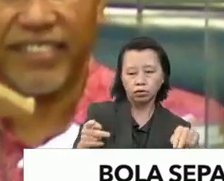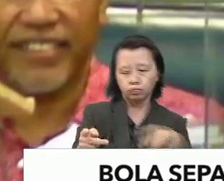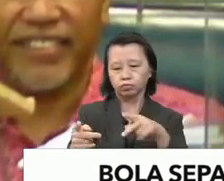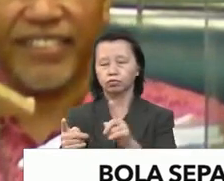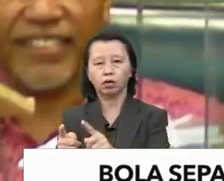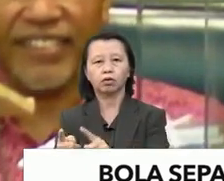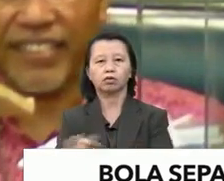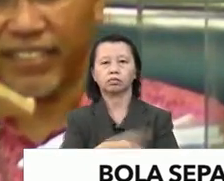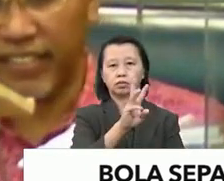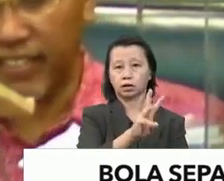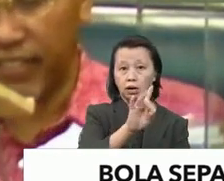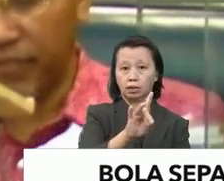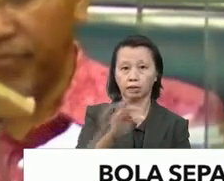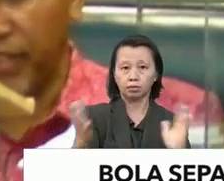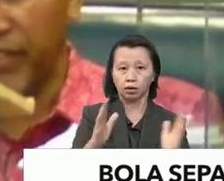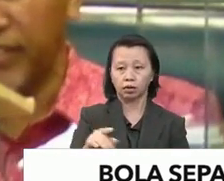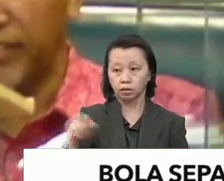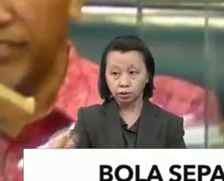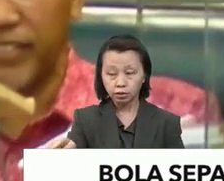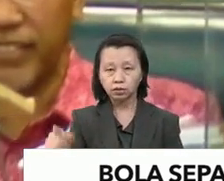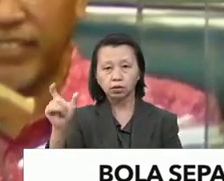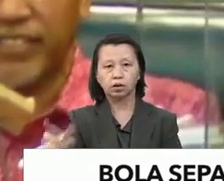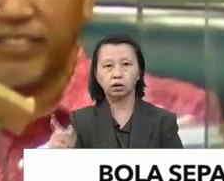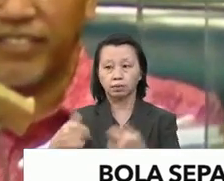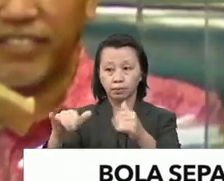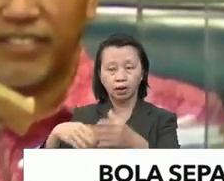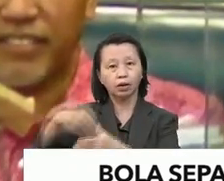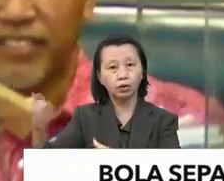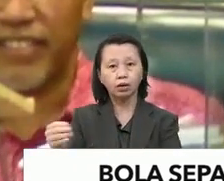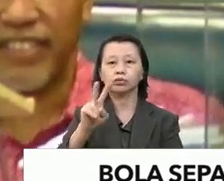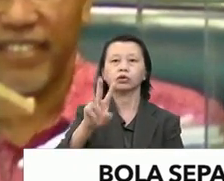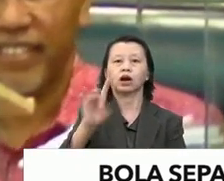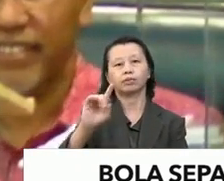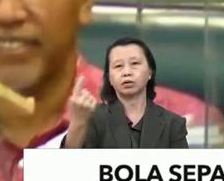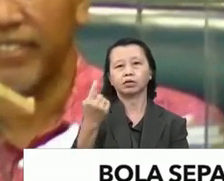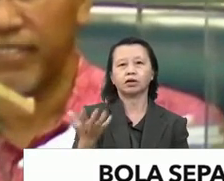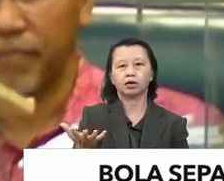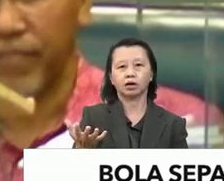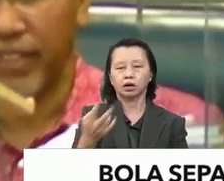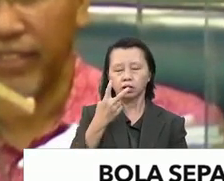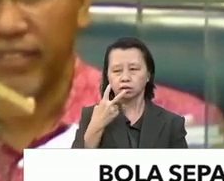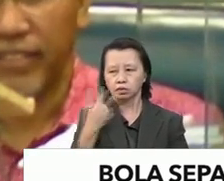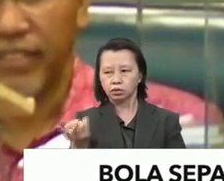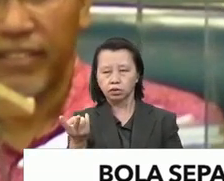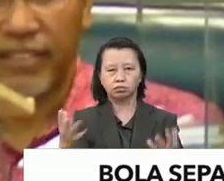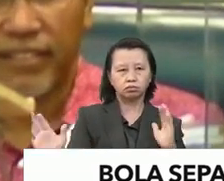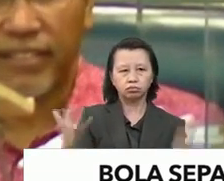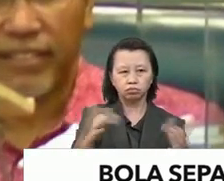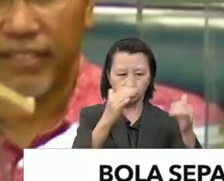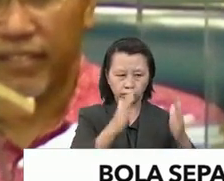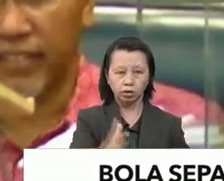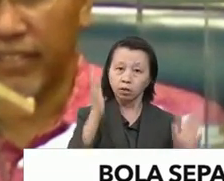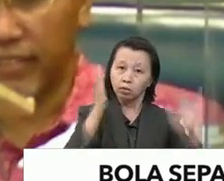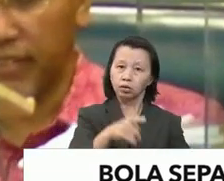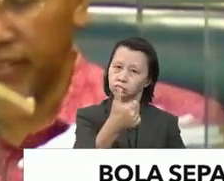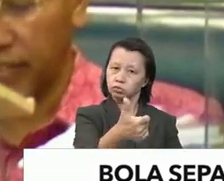syafawi sebanyak 68.000 sebanyak 28 jadi begitu lihat bahwa pemain tepat